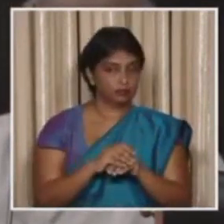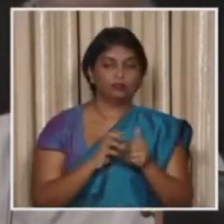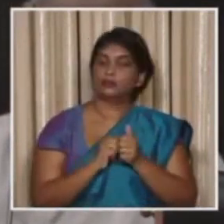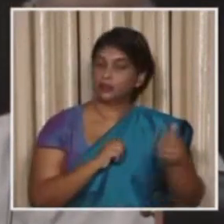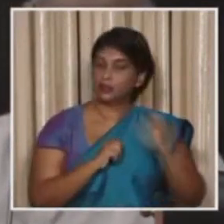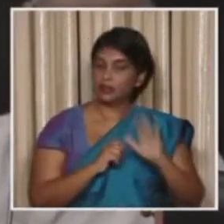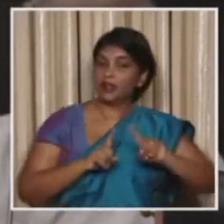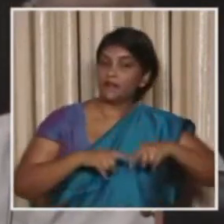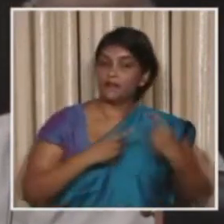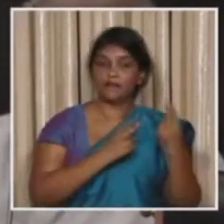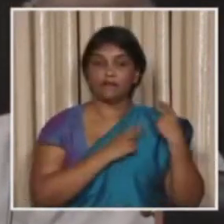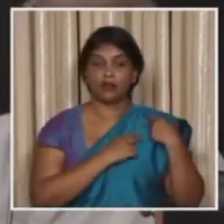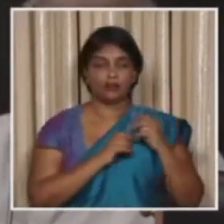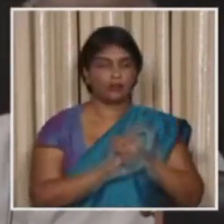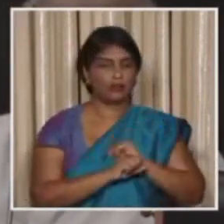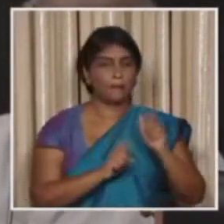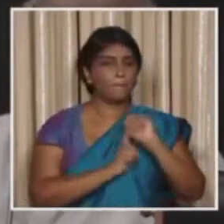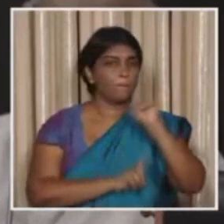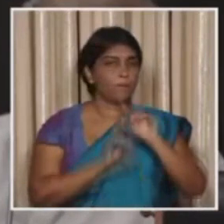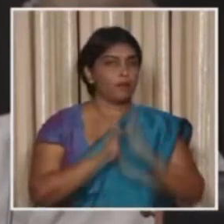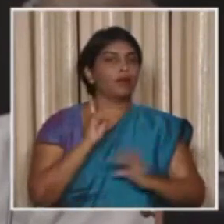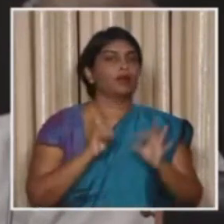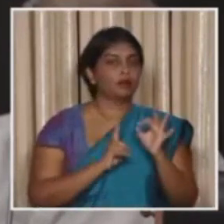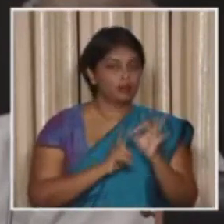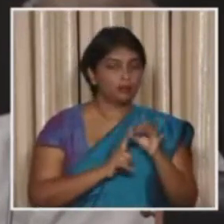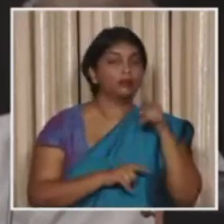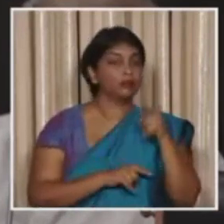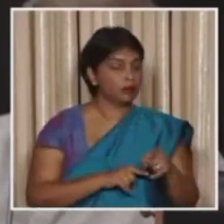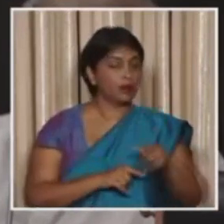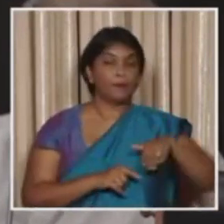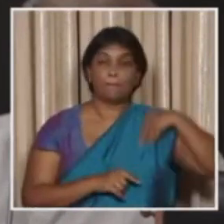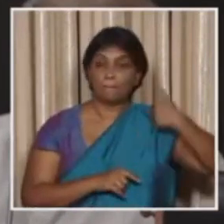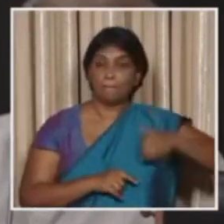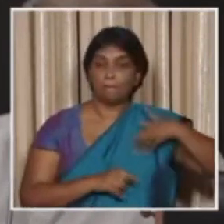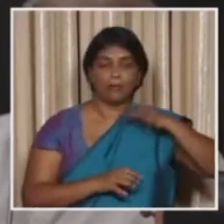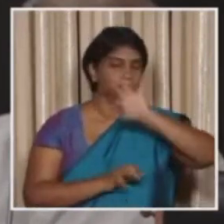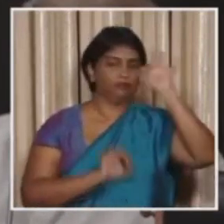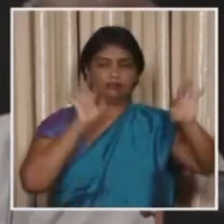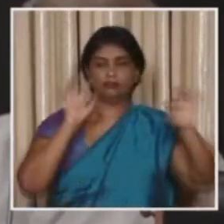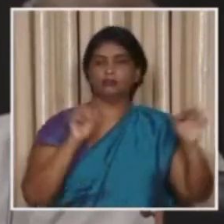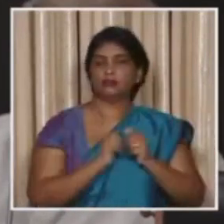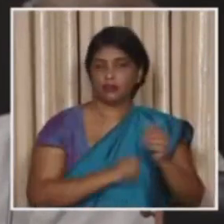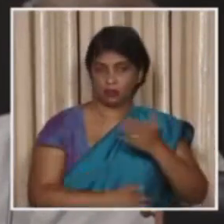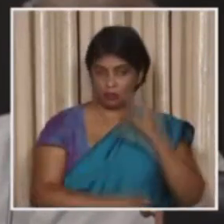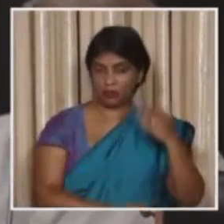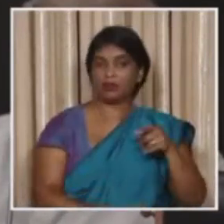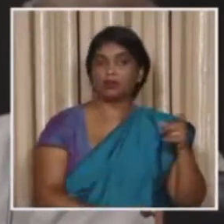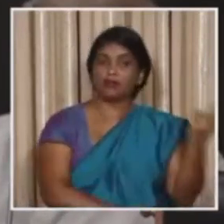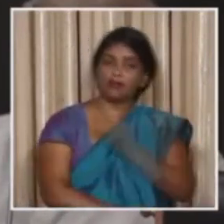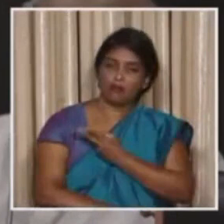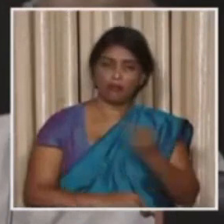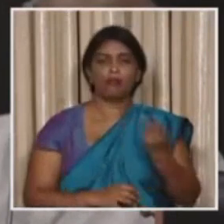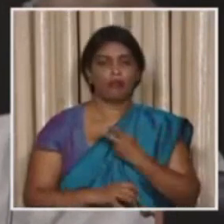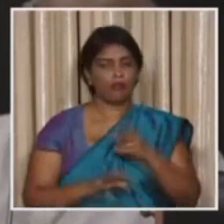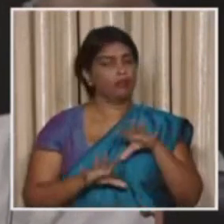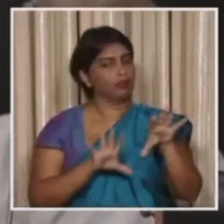කිරීමටත් වෙනත් වගකීම් නොදරන පාර්ලිමේන්තු මන්ත්‍රීරු ඒවායේ ප්‍රධානීන් ලෙස පත් කිරීමටත් අපට කළ හැකි. ඒක දෙපැත්තෙන්ම